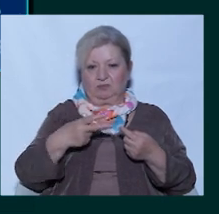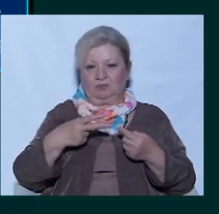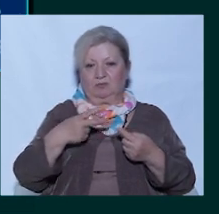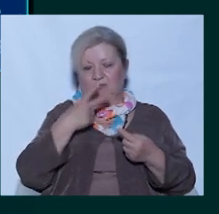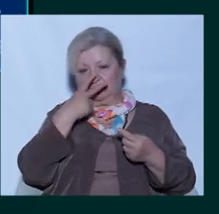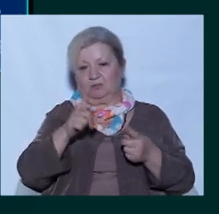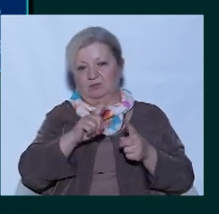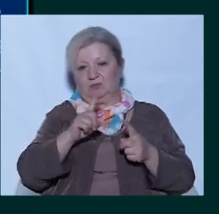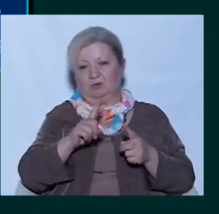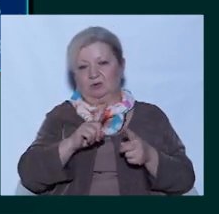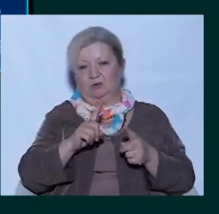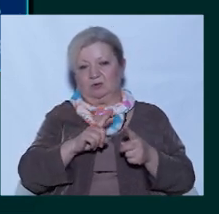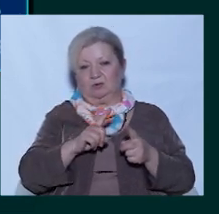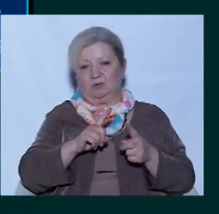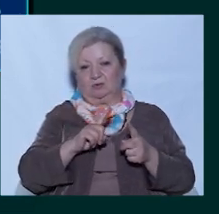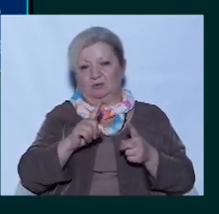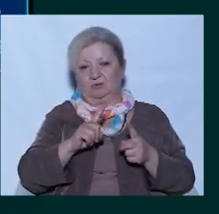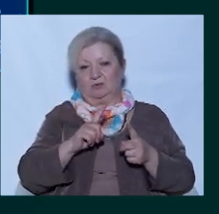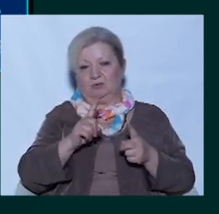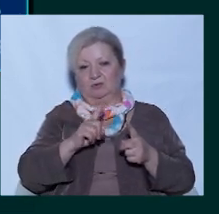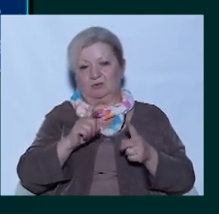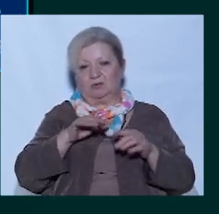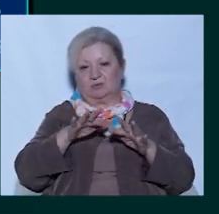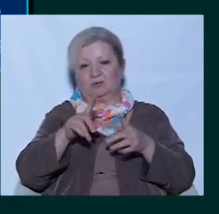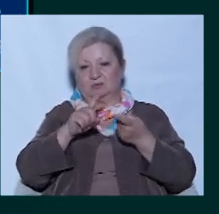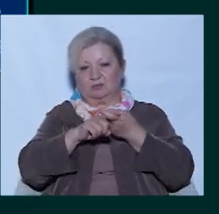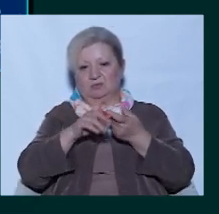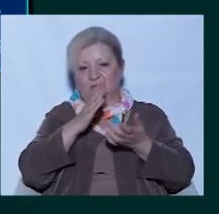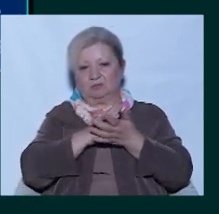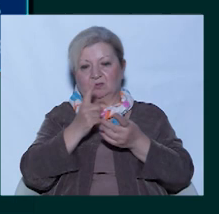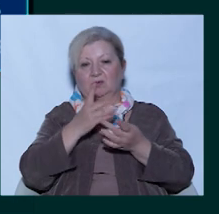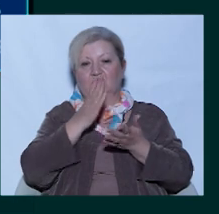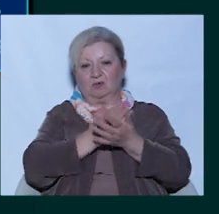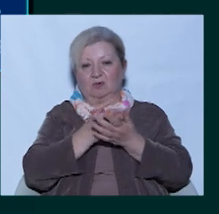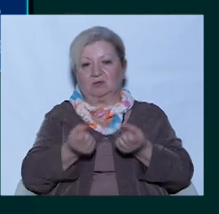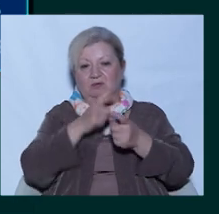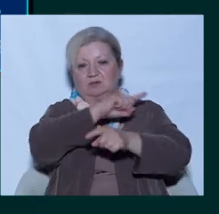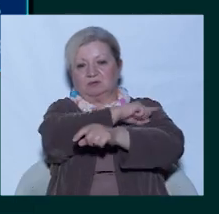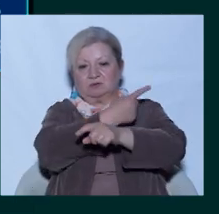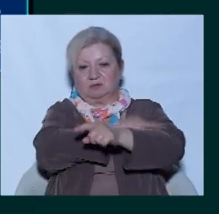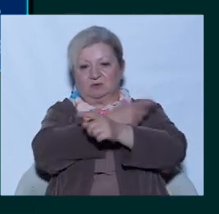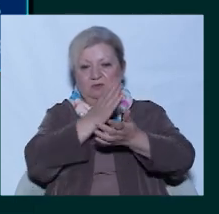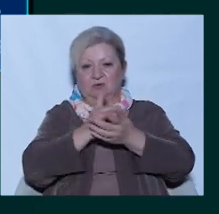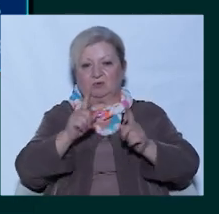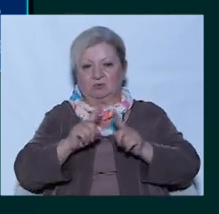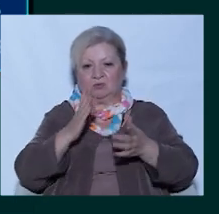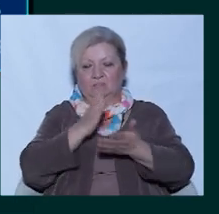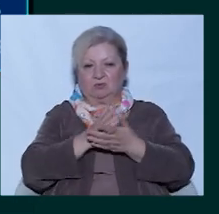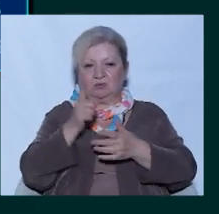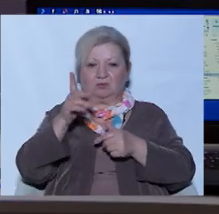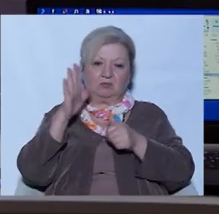და შევხედოთ რა რასთან გვაქვს საქმე. ერთი რომ გაჩნდა ძალა, რომელიც